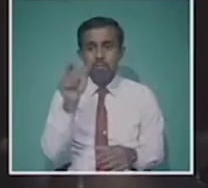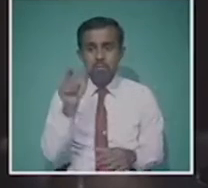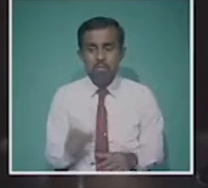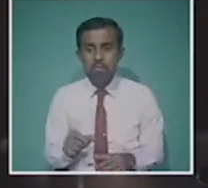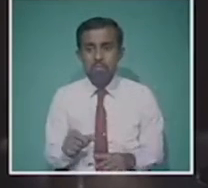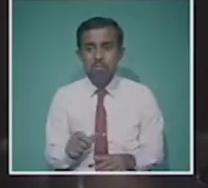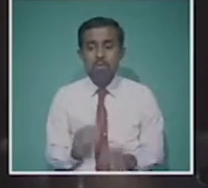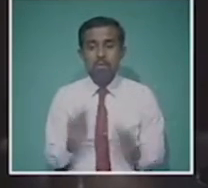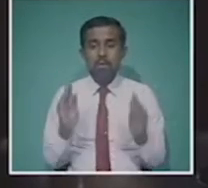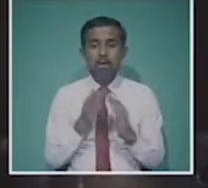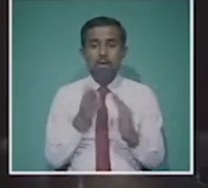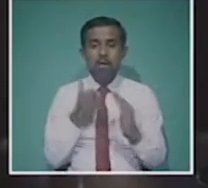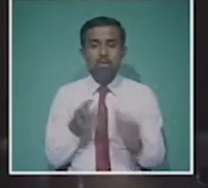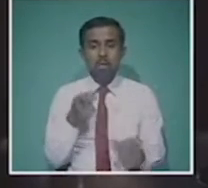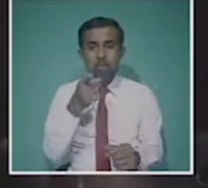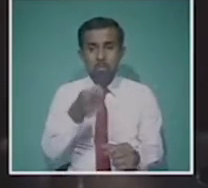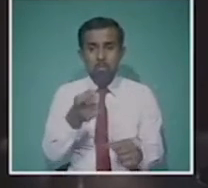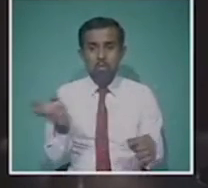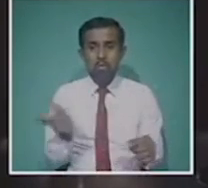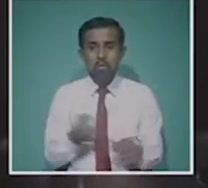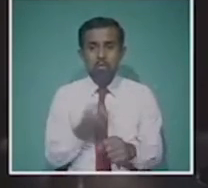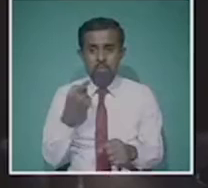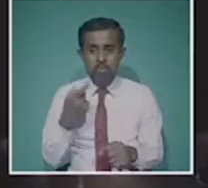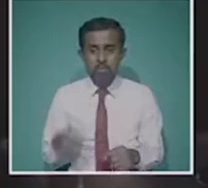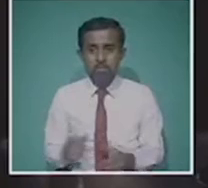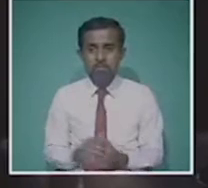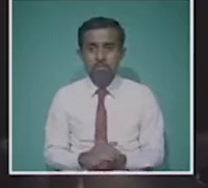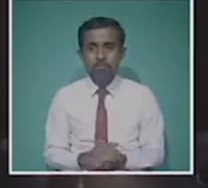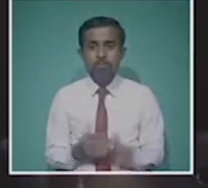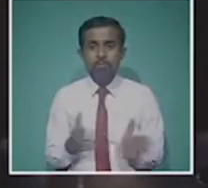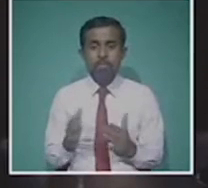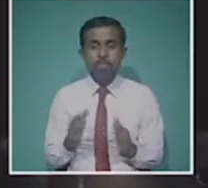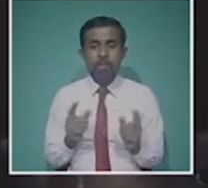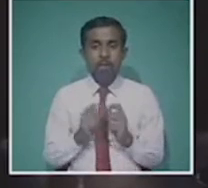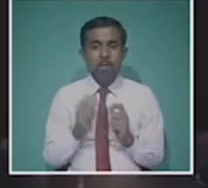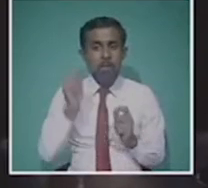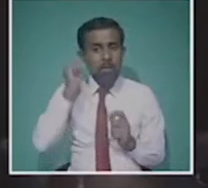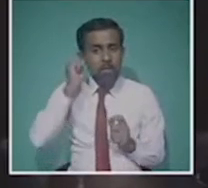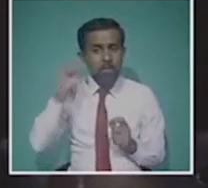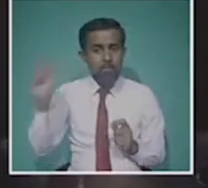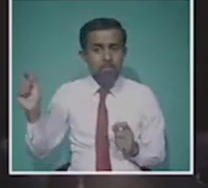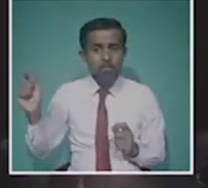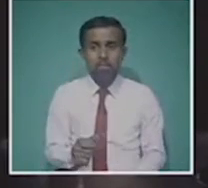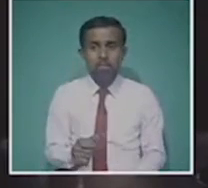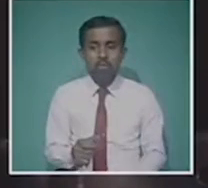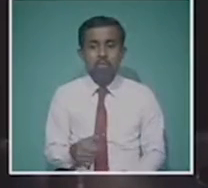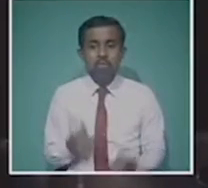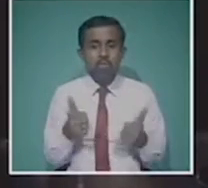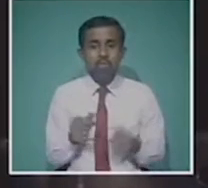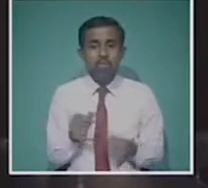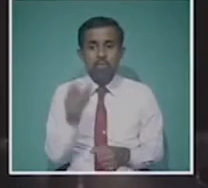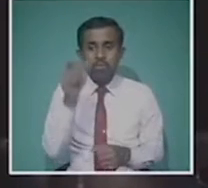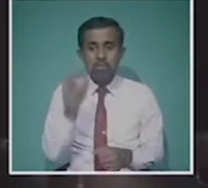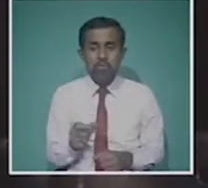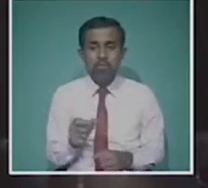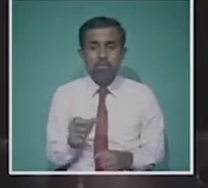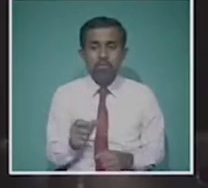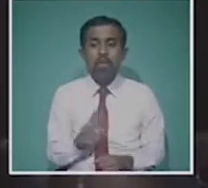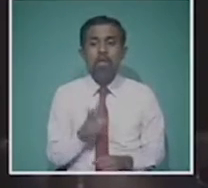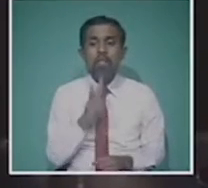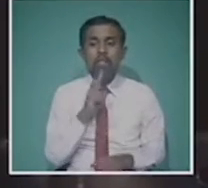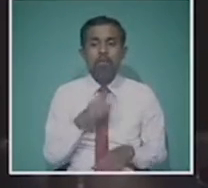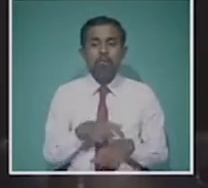செய்யப்பட்டார். இவ்வாறு இவர்களை விட மட்டக்களப்பு பல்கலைக்கழகம் செங்கலடி பல்கலைக்கழகத்தினுடைய விரிவுரையாளர் தம்பையா பட்டப்பகலில் சுட்டுக்